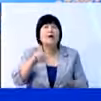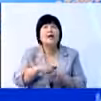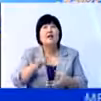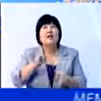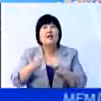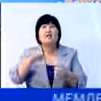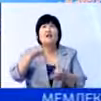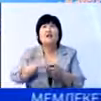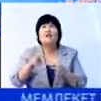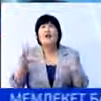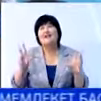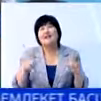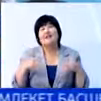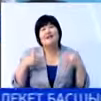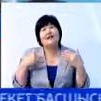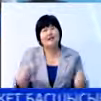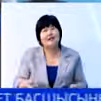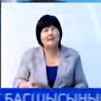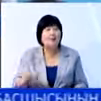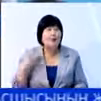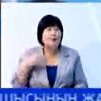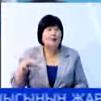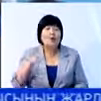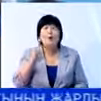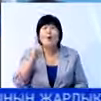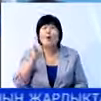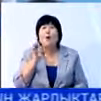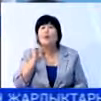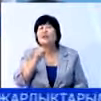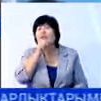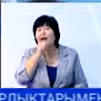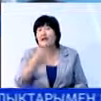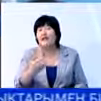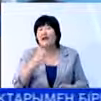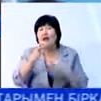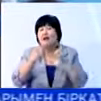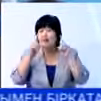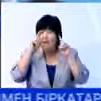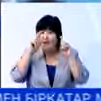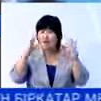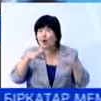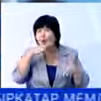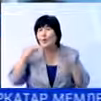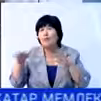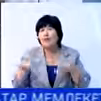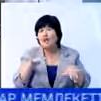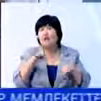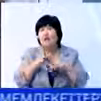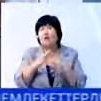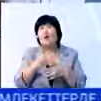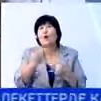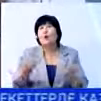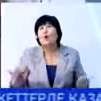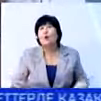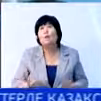жарысқа қатысушыларға сәттілік тіледі. Қызылорда облысында Қорқыт атаның әлемдік деңгейде тануға байланысты көптеген шаралар атқарылуда.